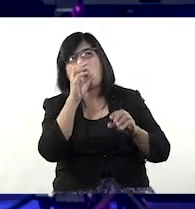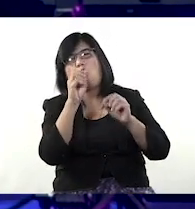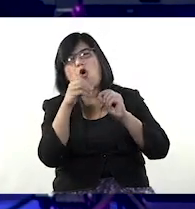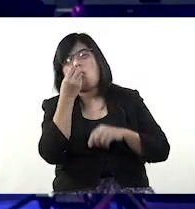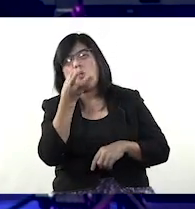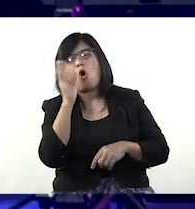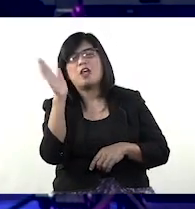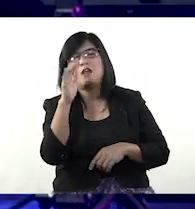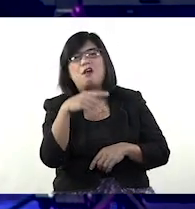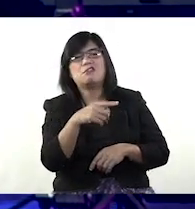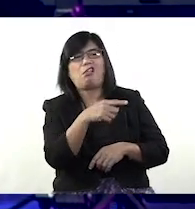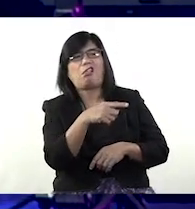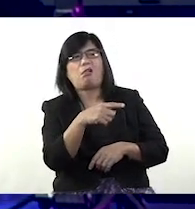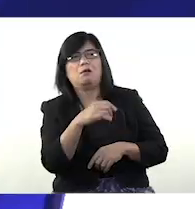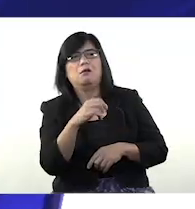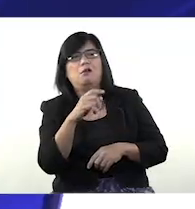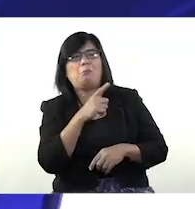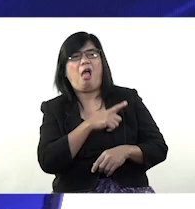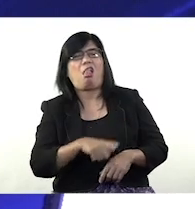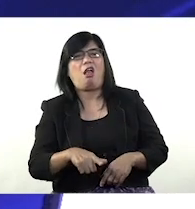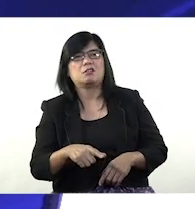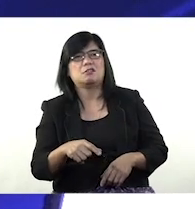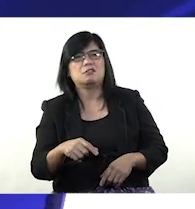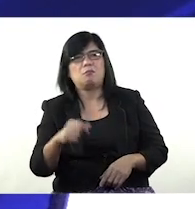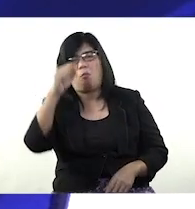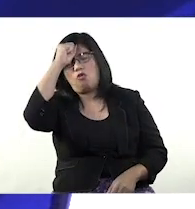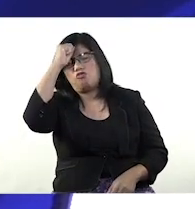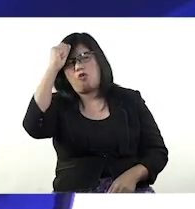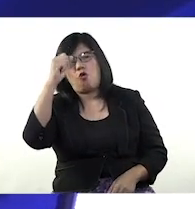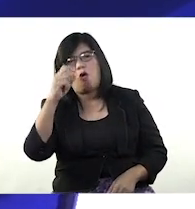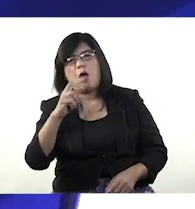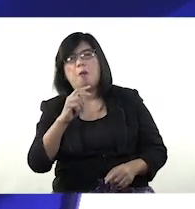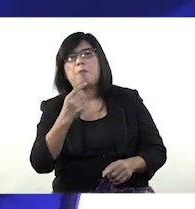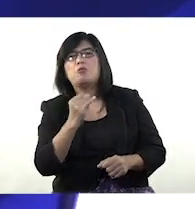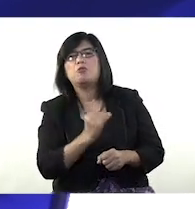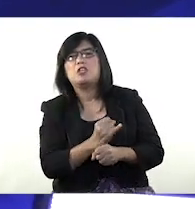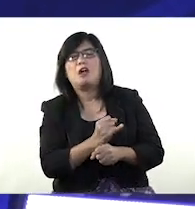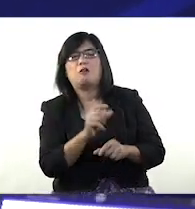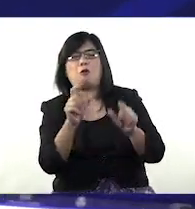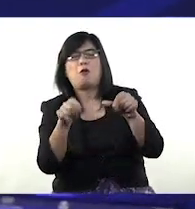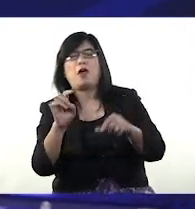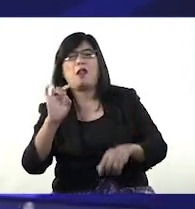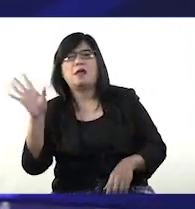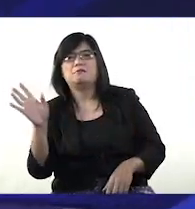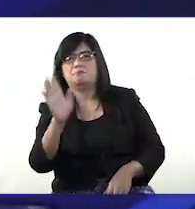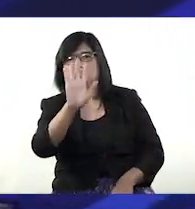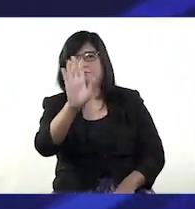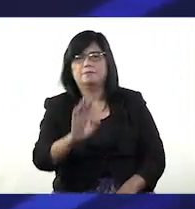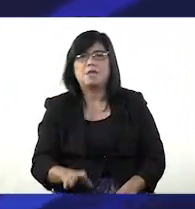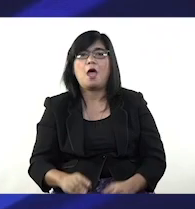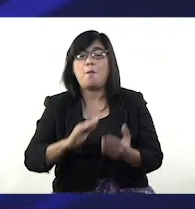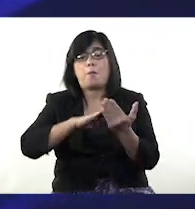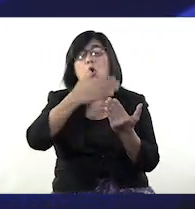Hai kamu tuh males aku cuma ngomongin orang aja Hai lewat program ini